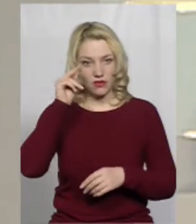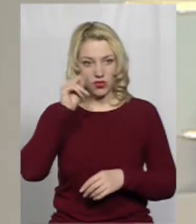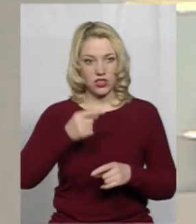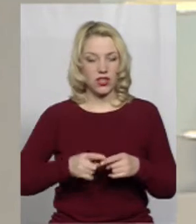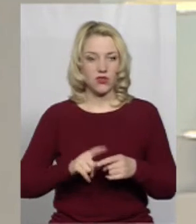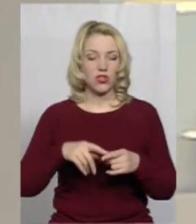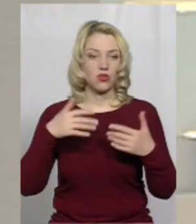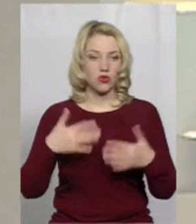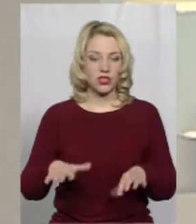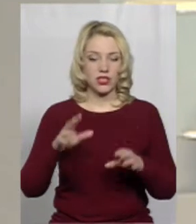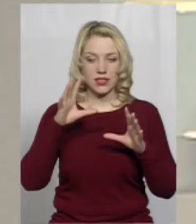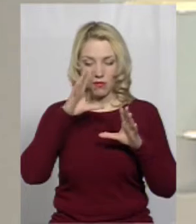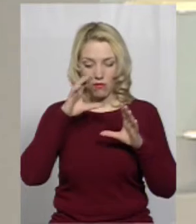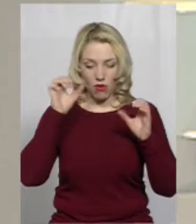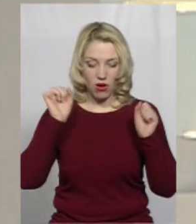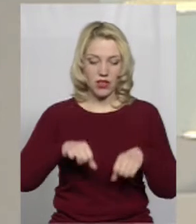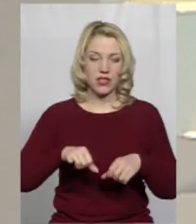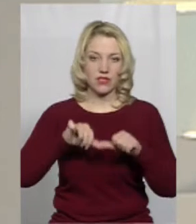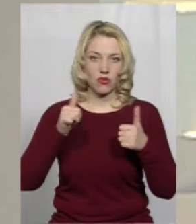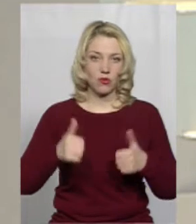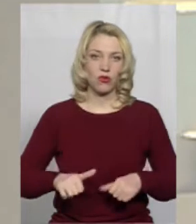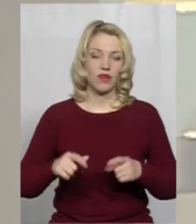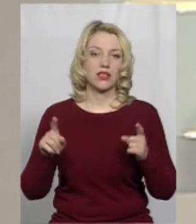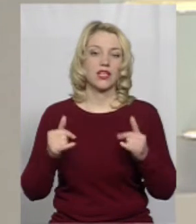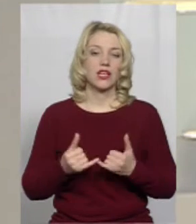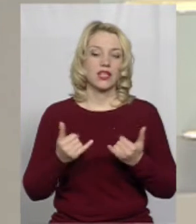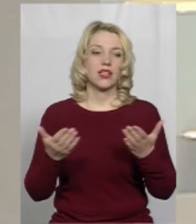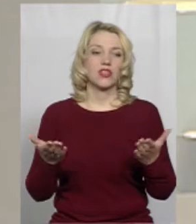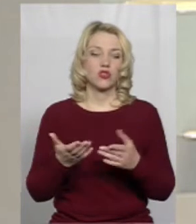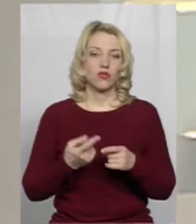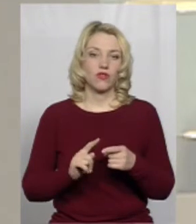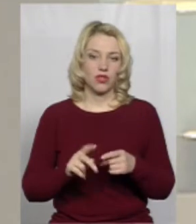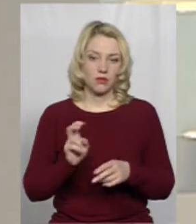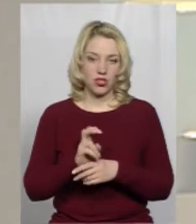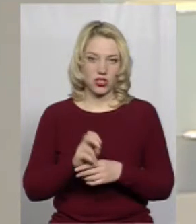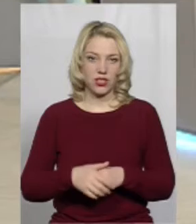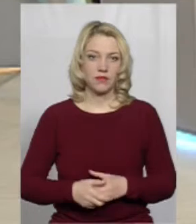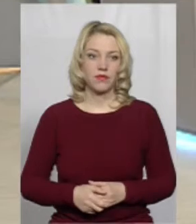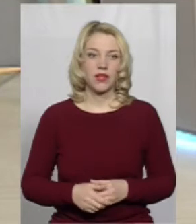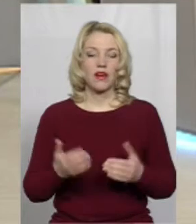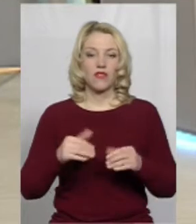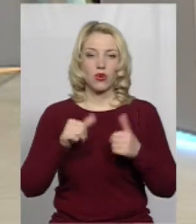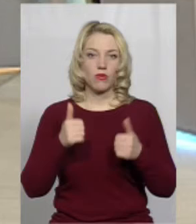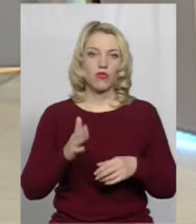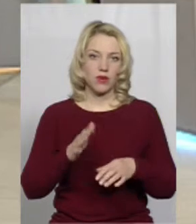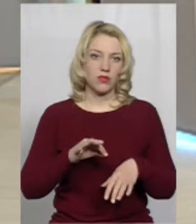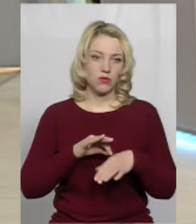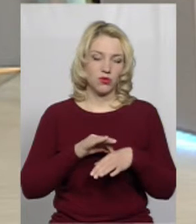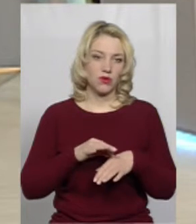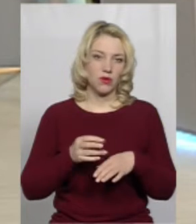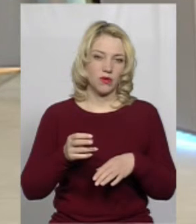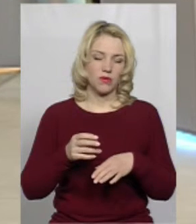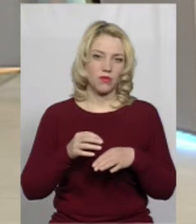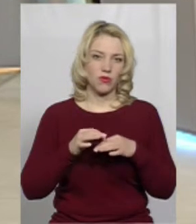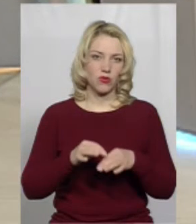вони вже змогли сформулювати, для чого вони прийшли. Так. У якому форматі будуть проходити ваші